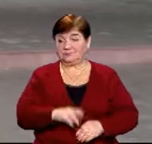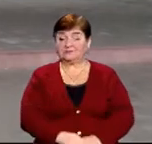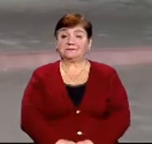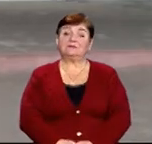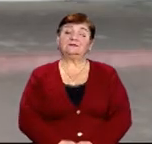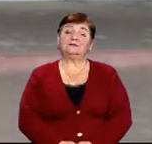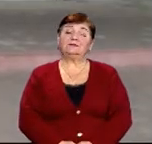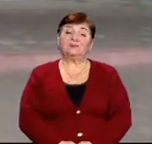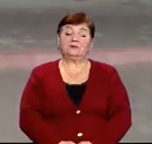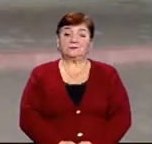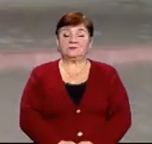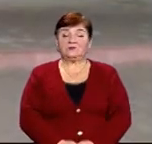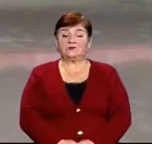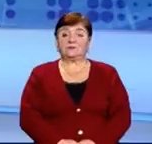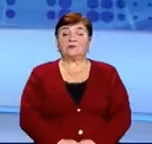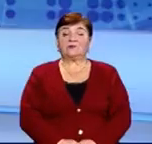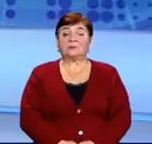Андрій Гісем. Новини на Суспільному.